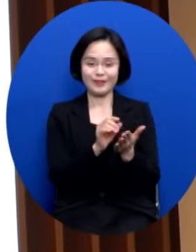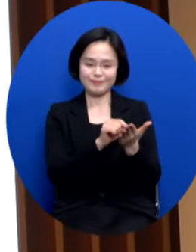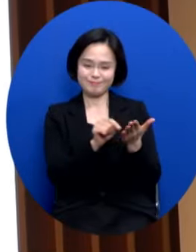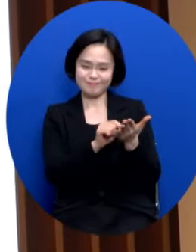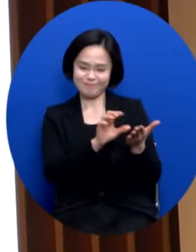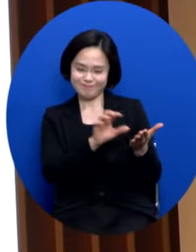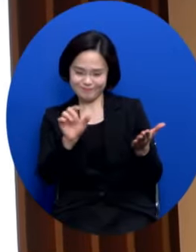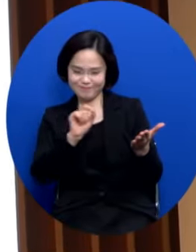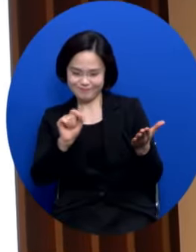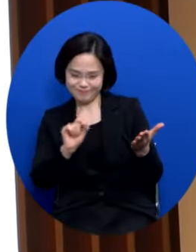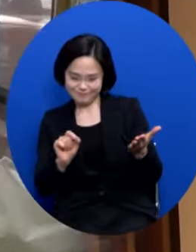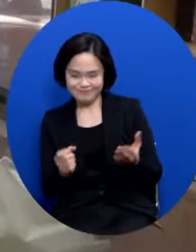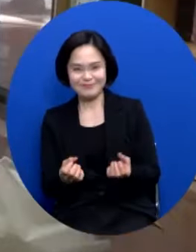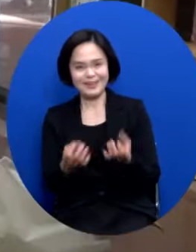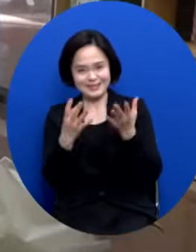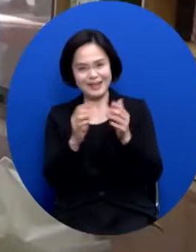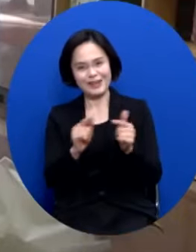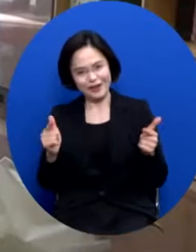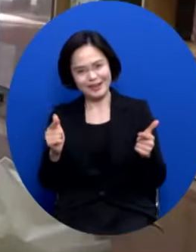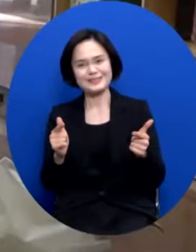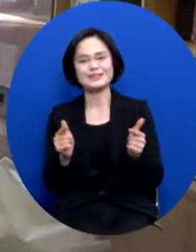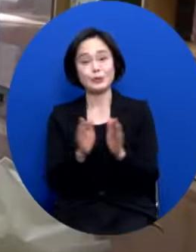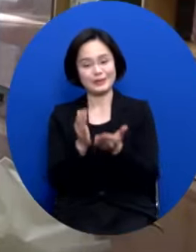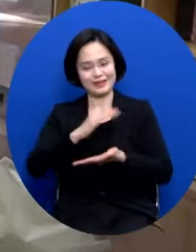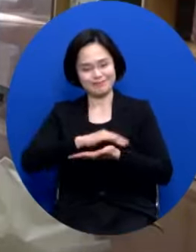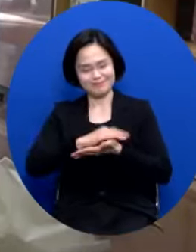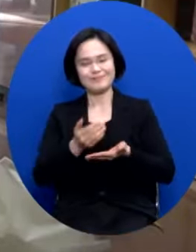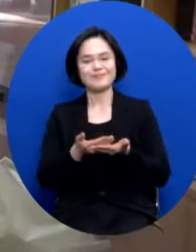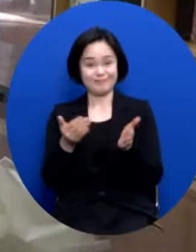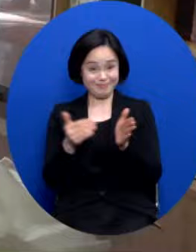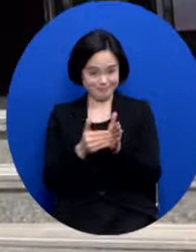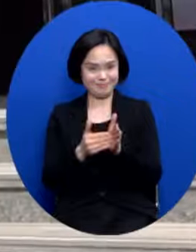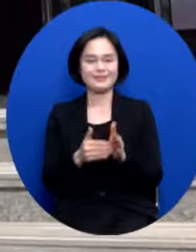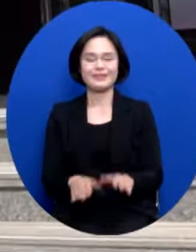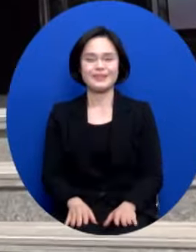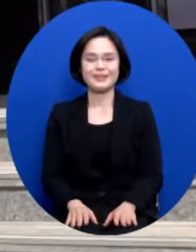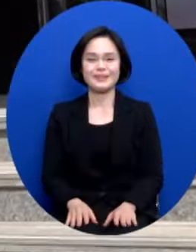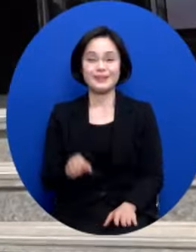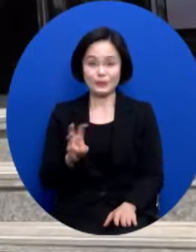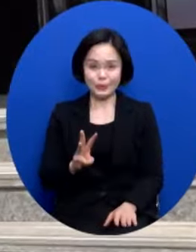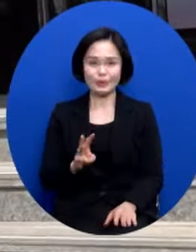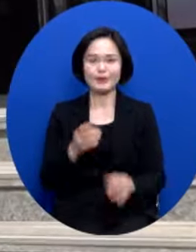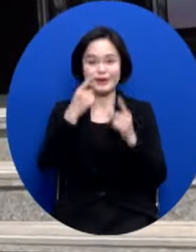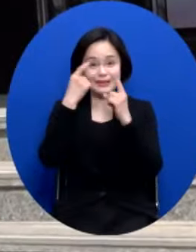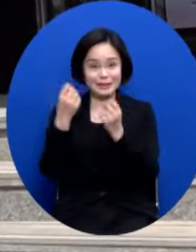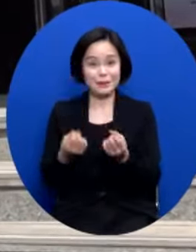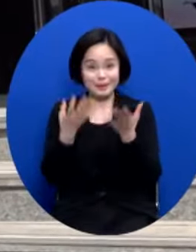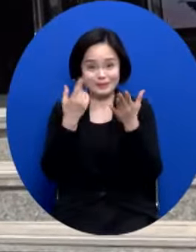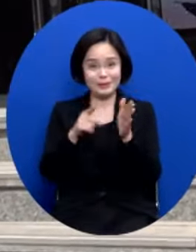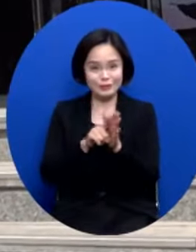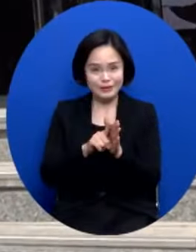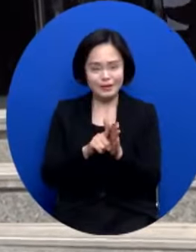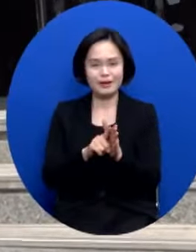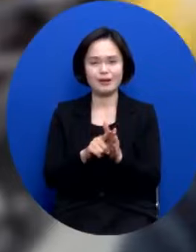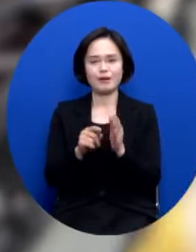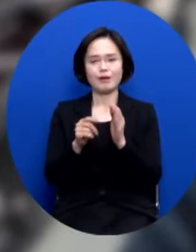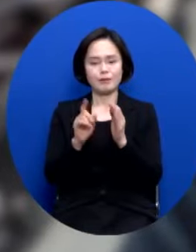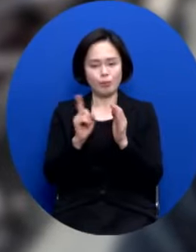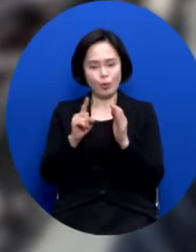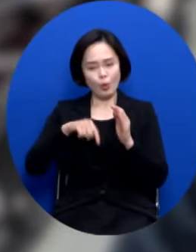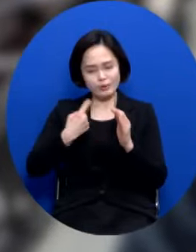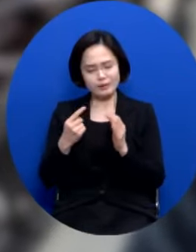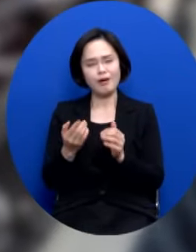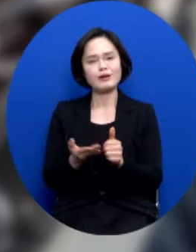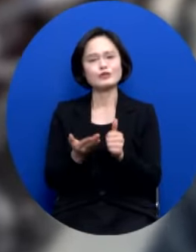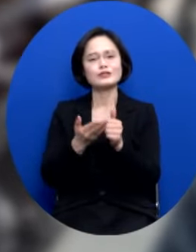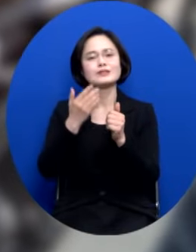등을 진행했습니다. 나아가 30주년을 더욱 의미 있게 기념하기 위해 지역의 미혼모 시설, 무료 급식소, 장애인 시설 등에